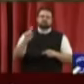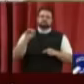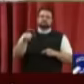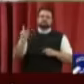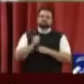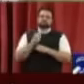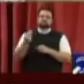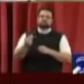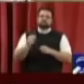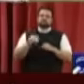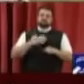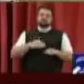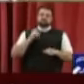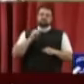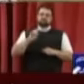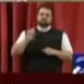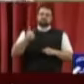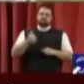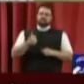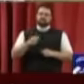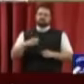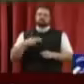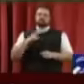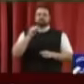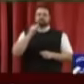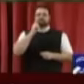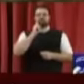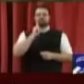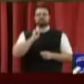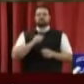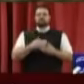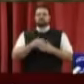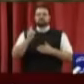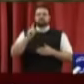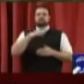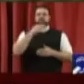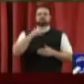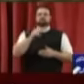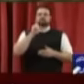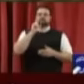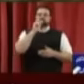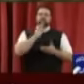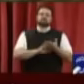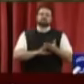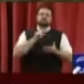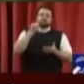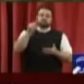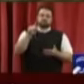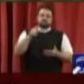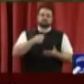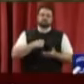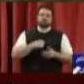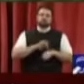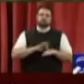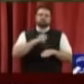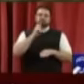priește, omule. Asta înseamnă vorba dulce. Asta înseamnă vorba dulce. Da, da, da. Pentru că nu-i spui din cauza ta mă simt rău. Da? Și atunci nu intri în loptul